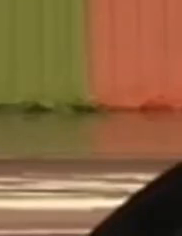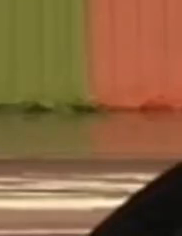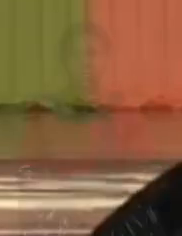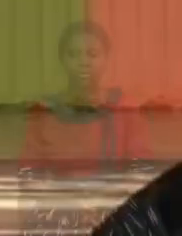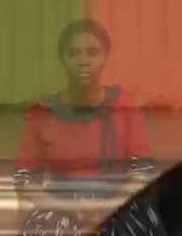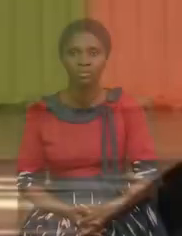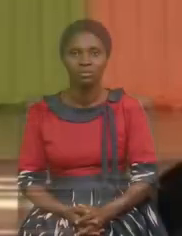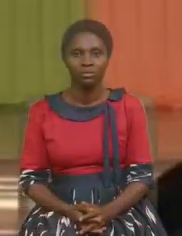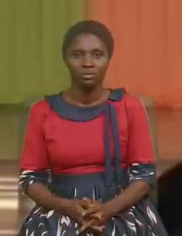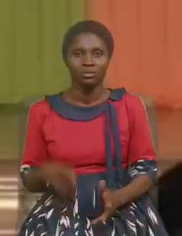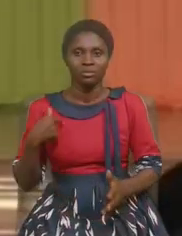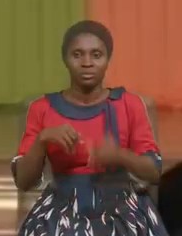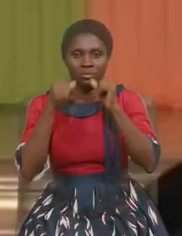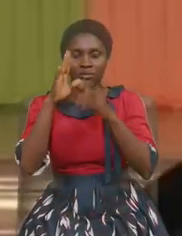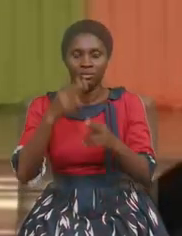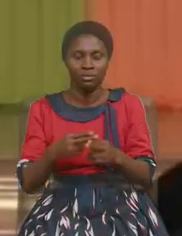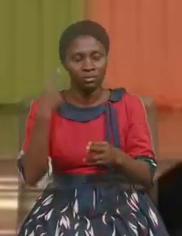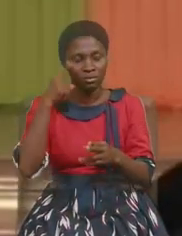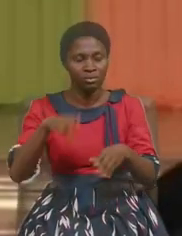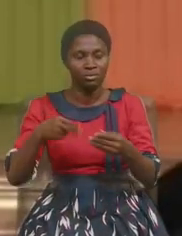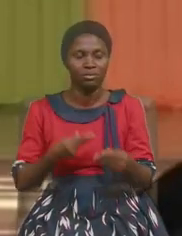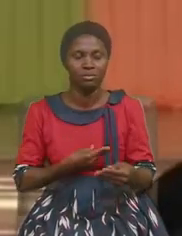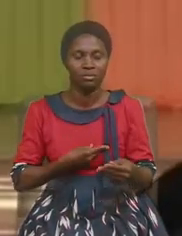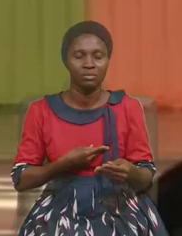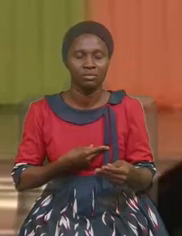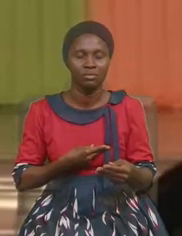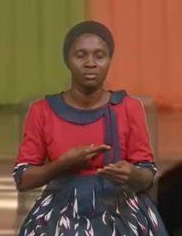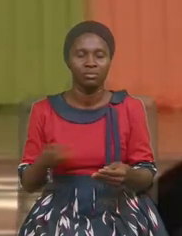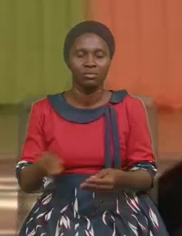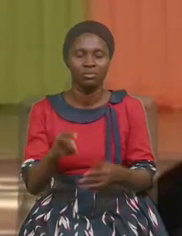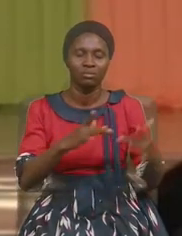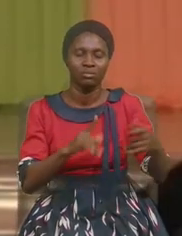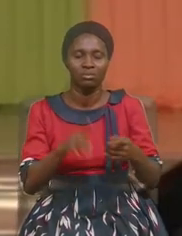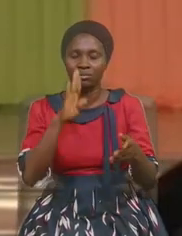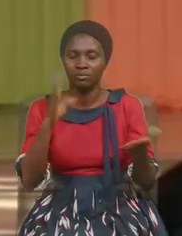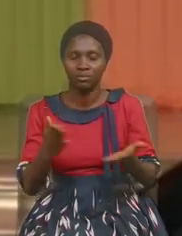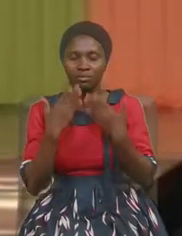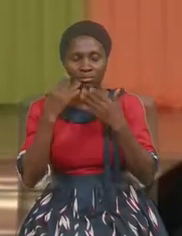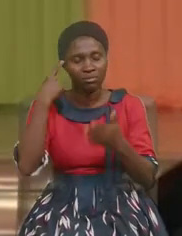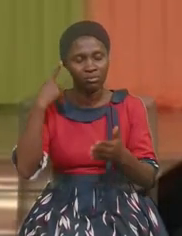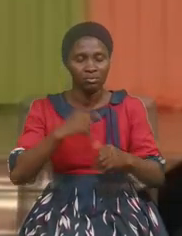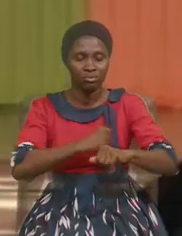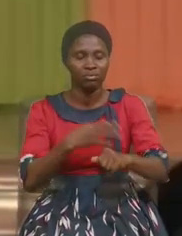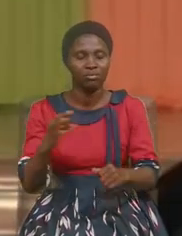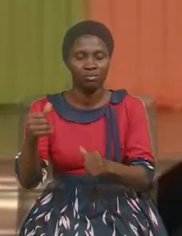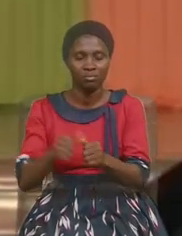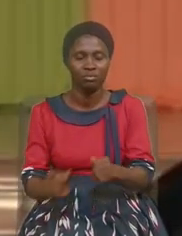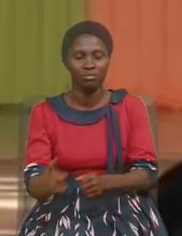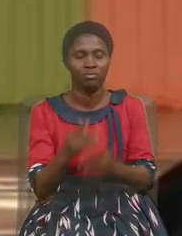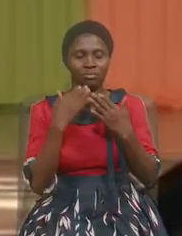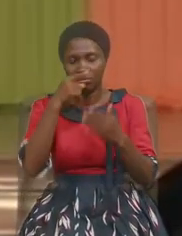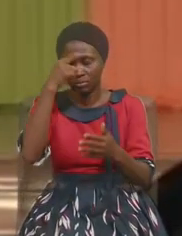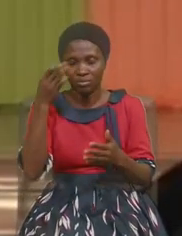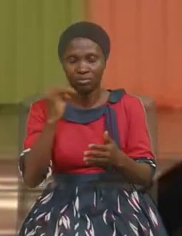et d'autre. Merci Seigneur pour ta protection sur chacun. Nous te remercions parce qu'il y a de